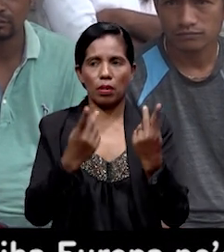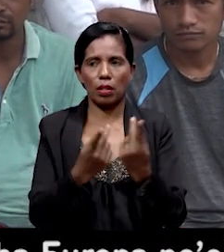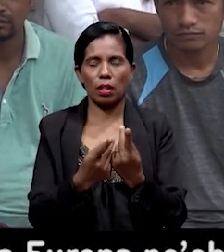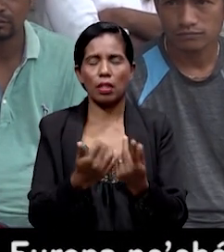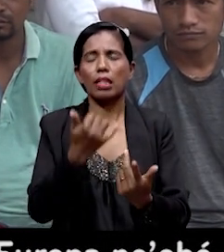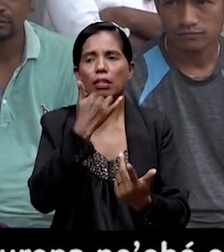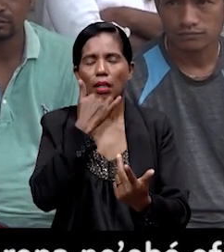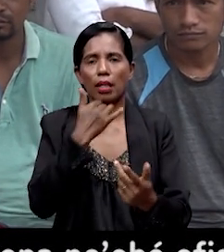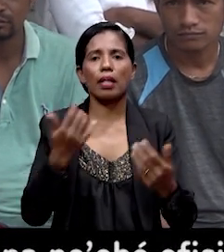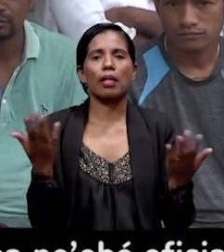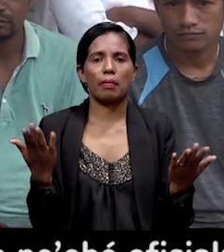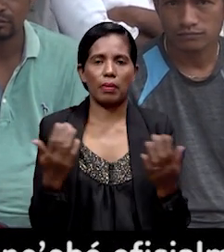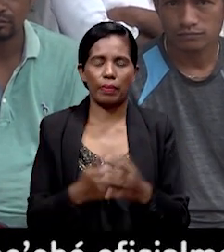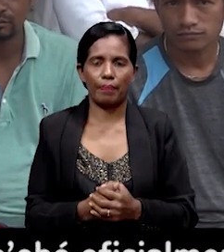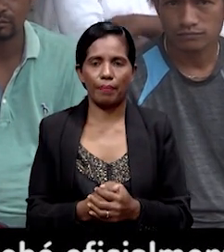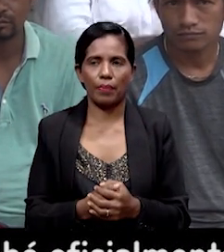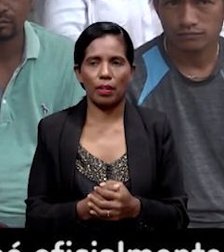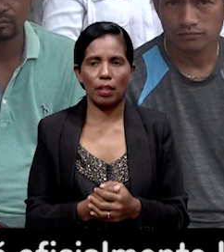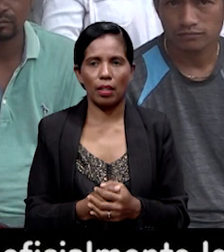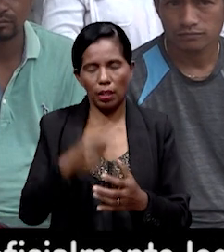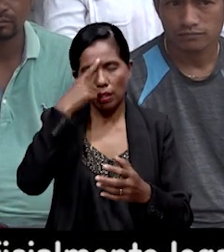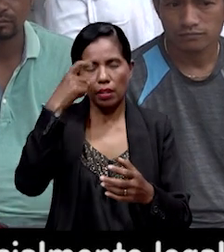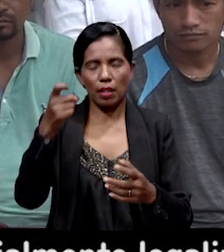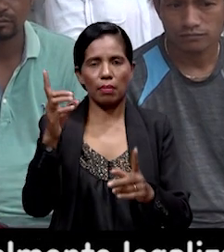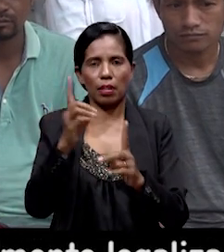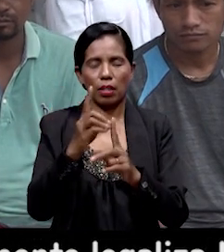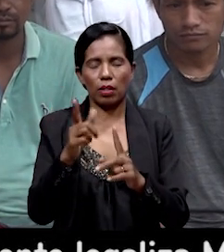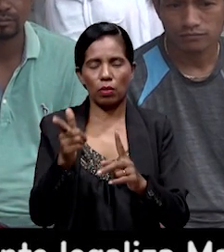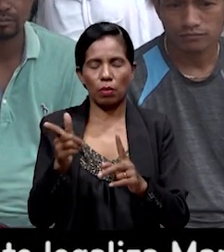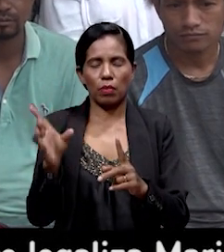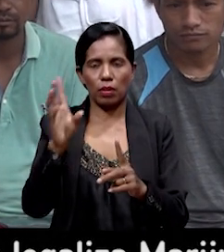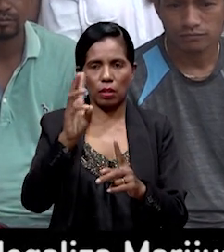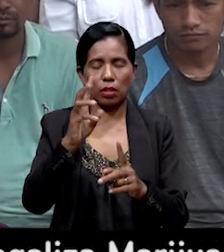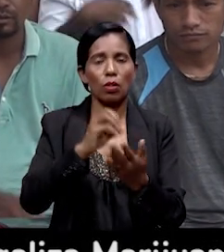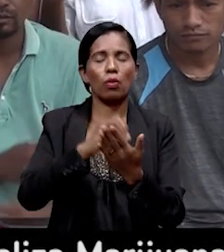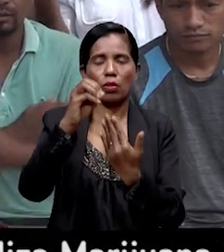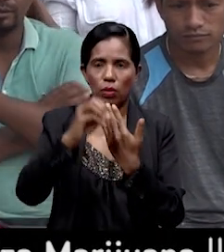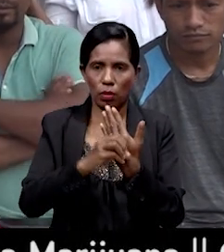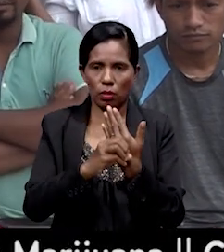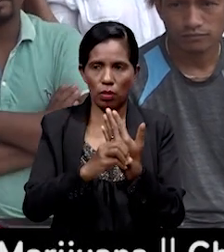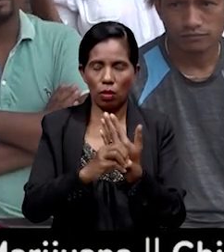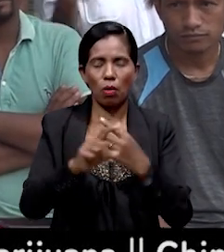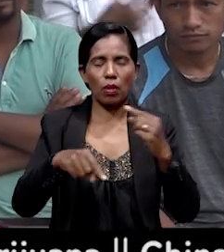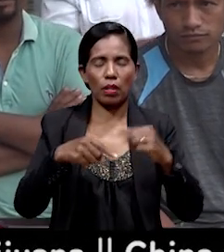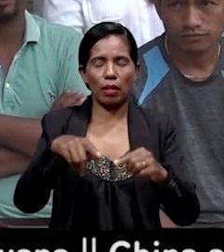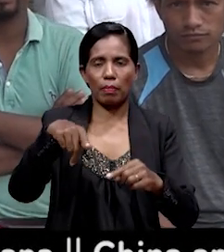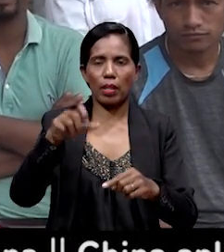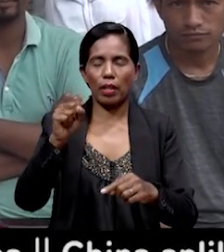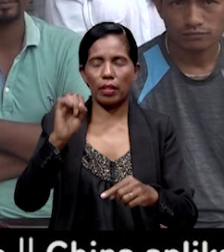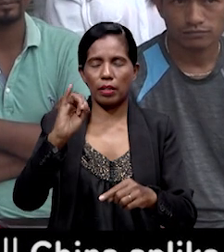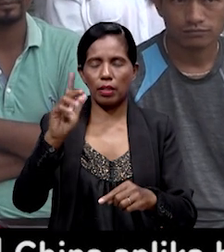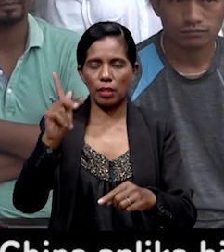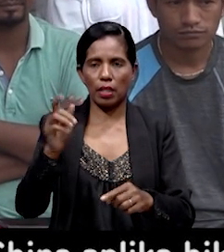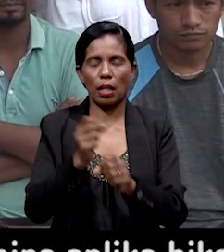salane iha ne belos. Tamba komesa iha dia 26 de otubru wang hira pesik halo buska mai iha ami ya